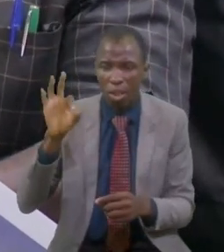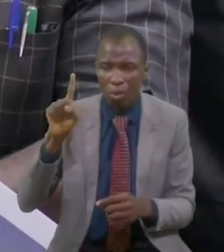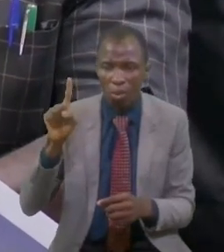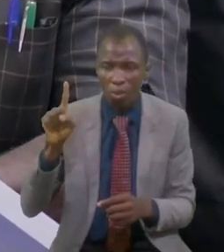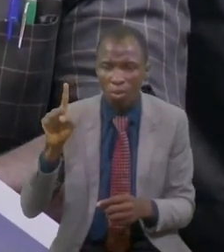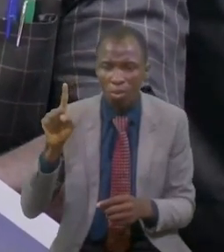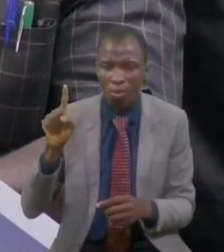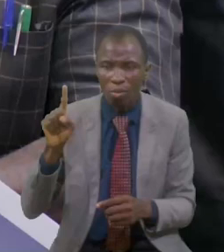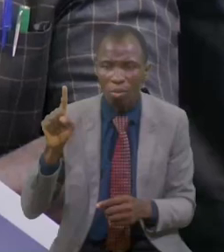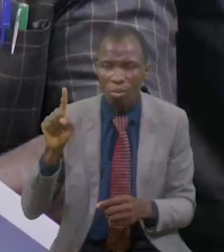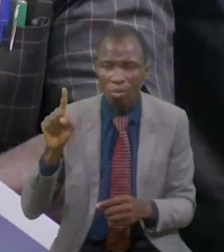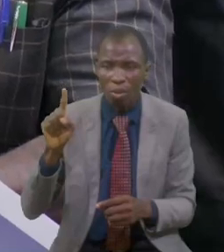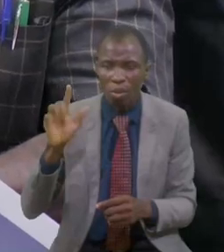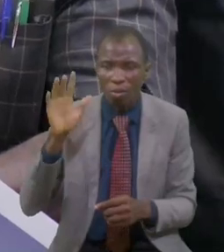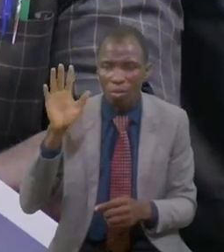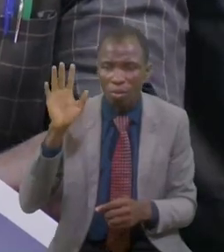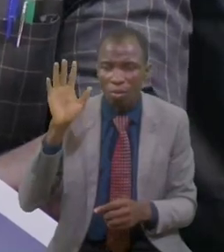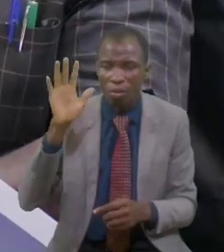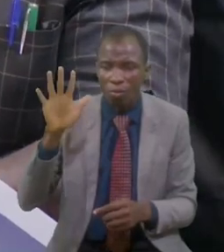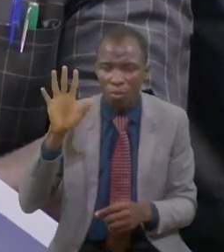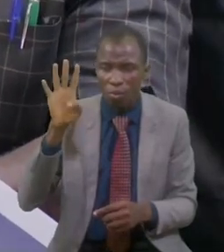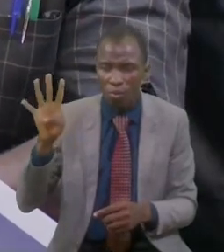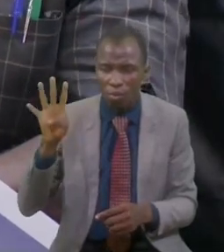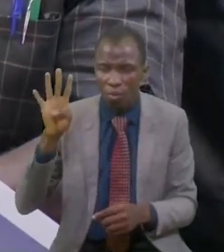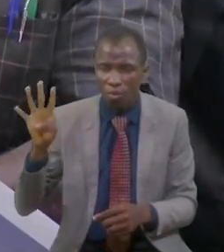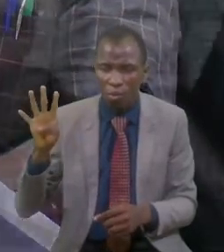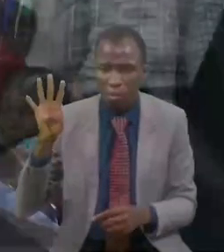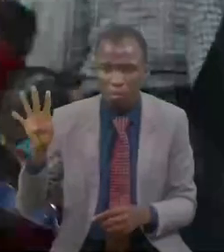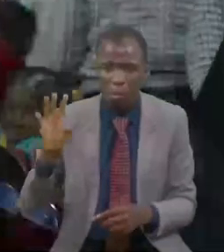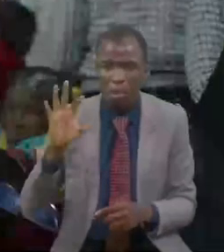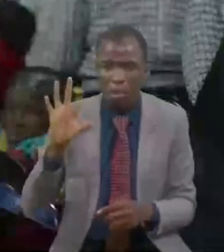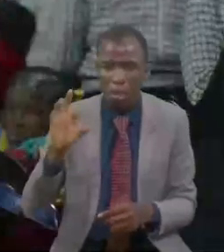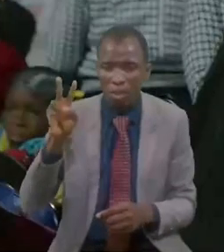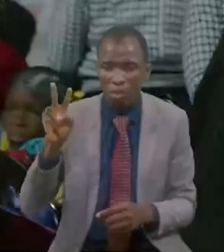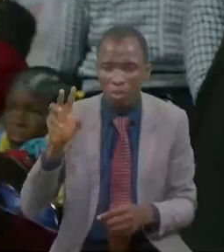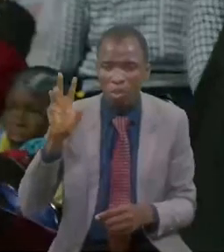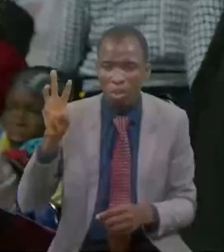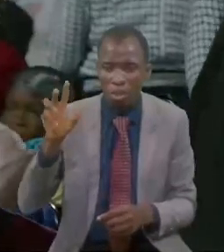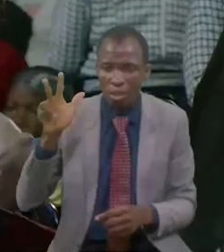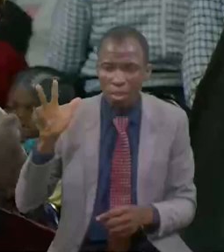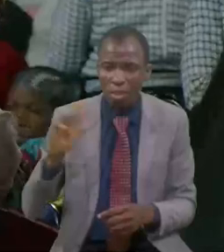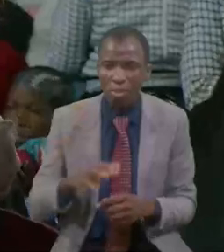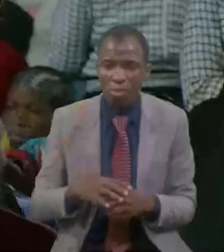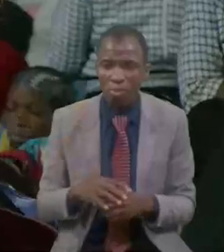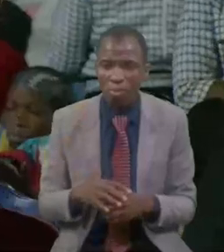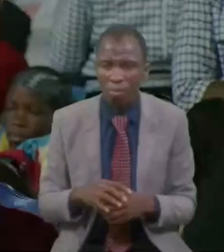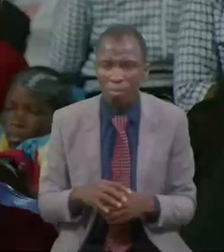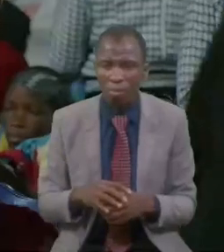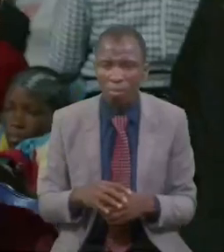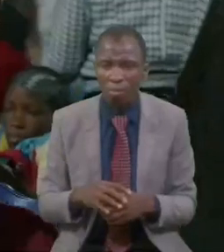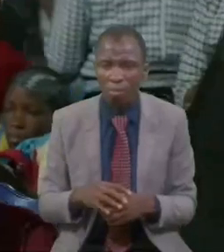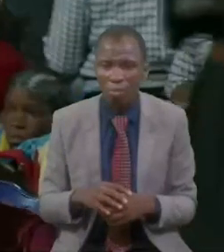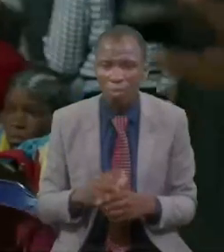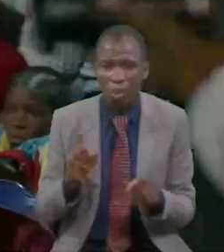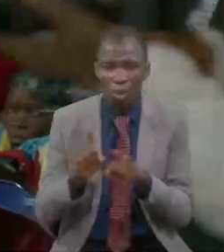91 5 4 4 4 9 2 6 3